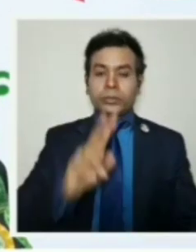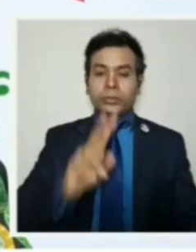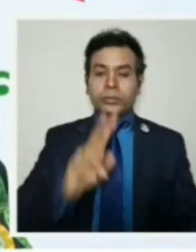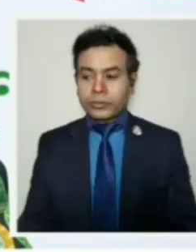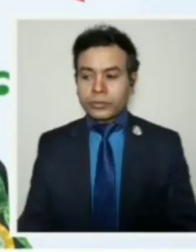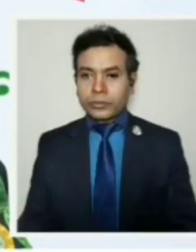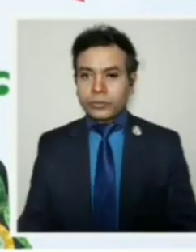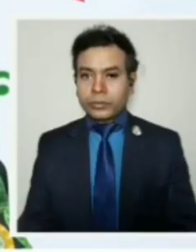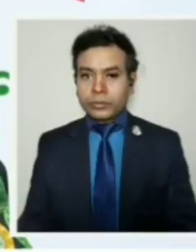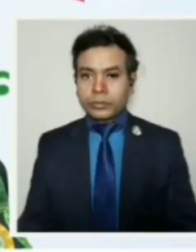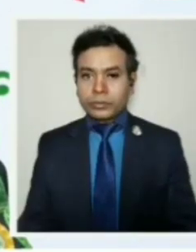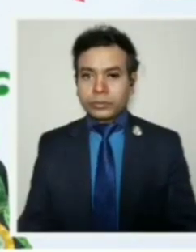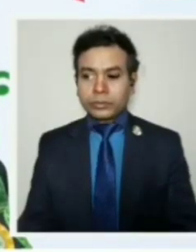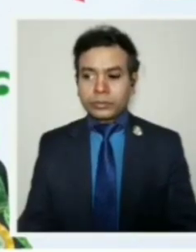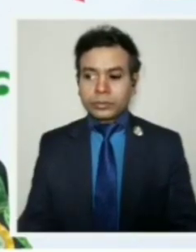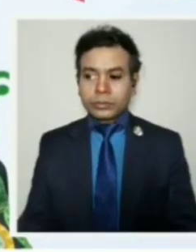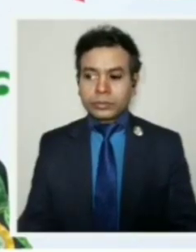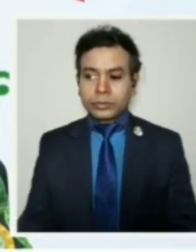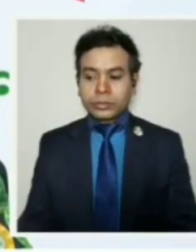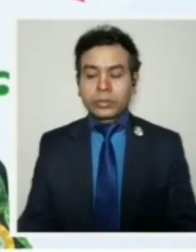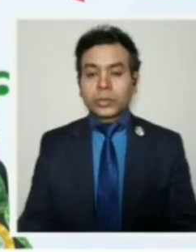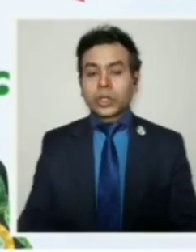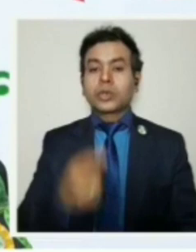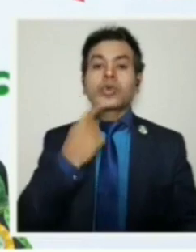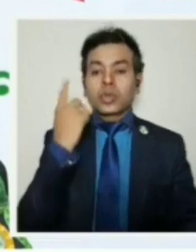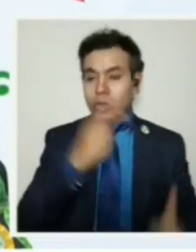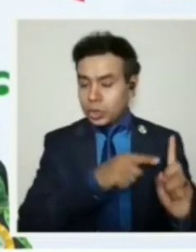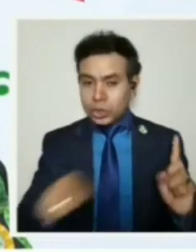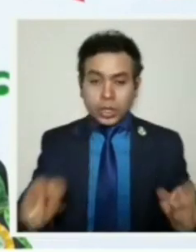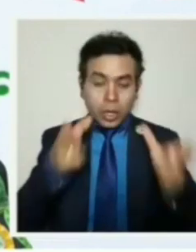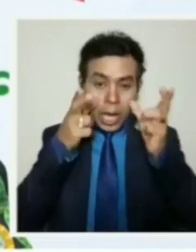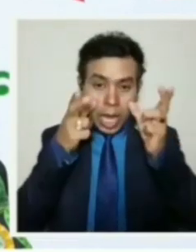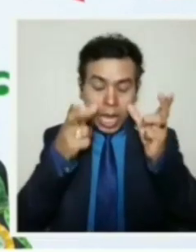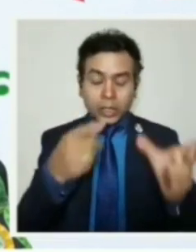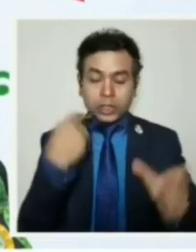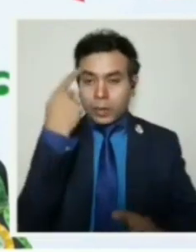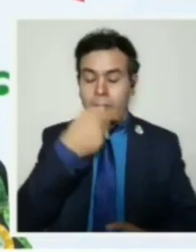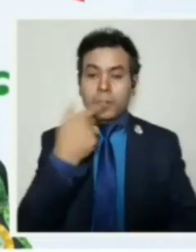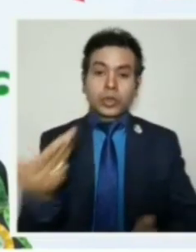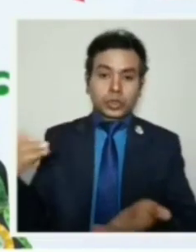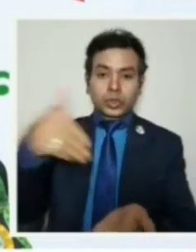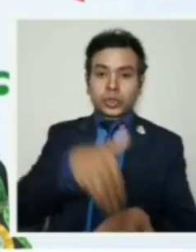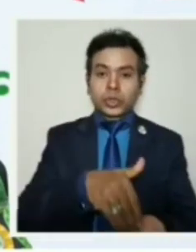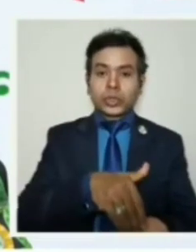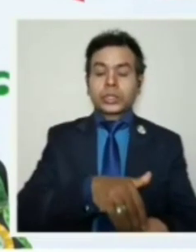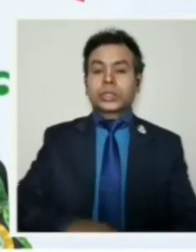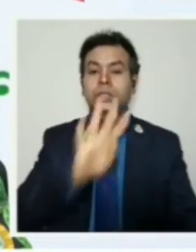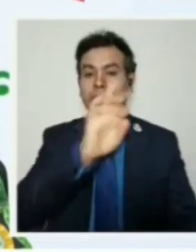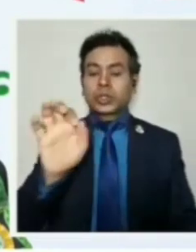467 জন, 24 ঘন্টা ছাড় পেয়েছেন 230 জন। বর্তমানে আইসোলেশনে আছেন